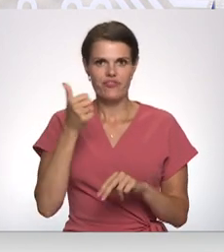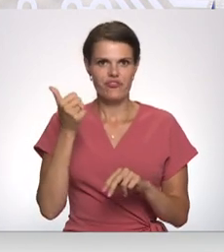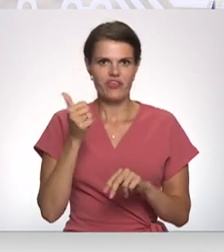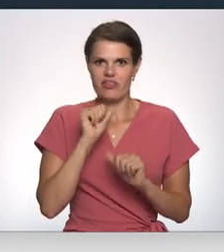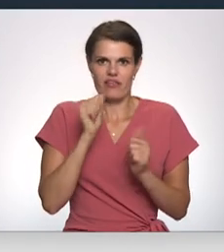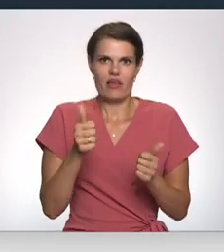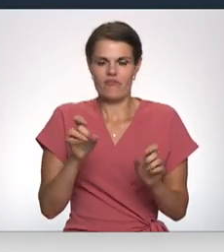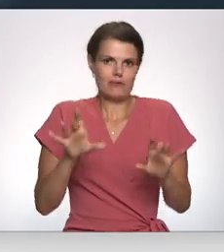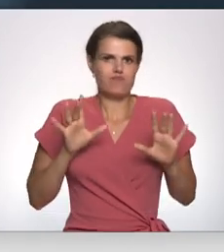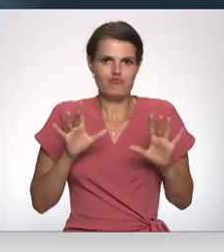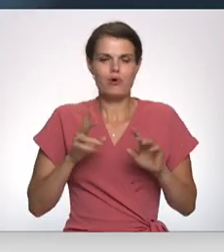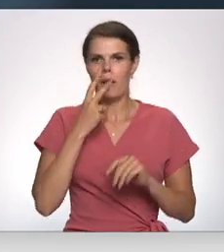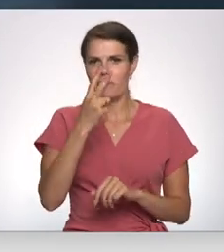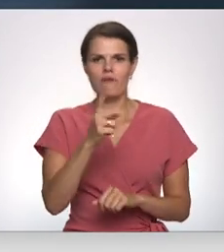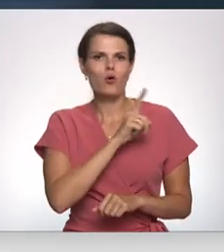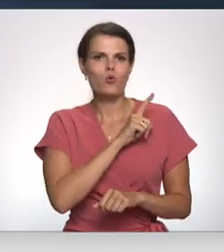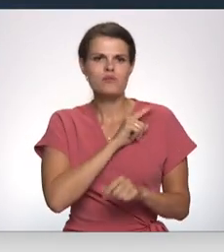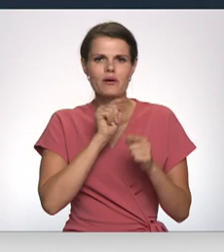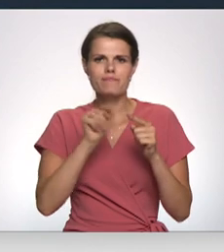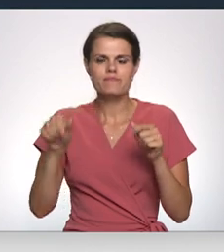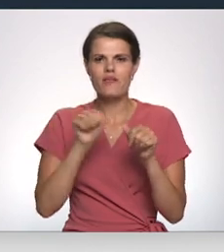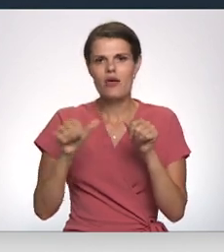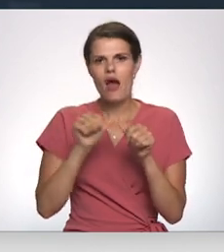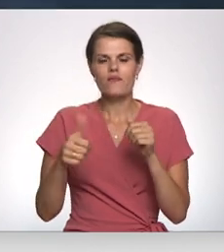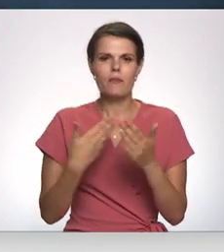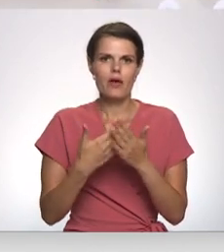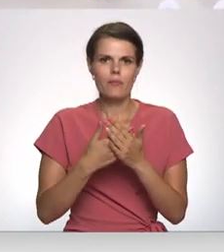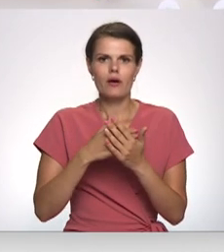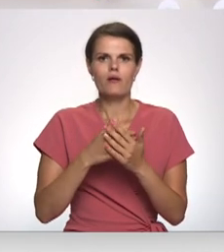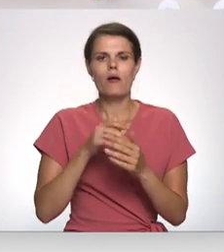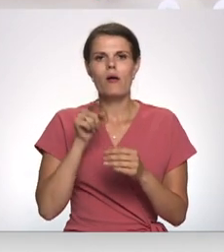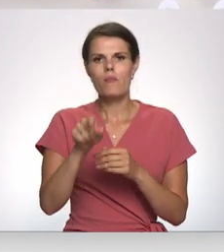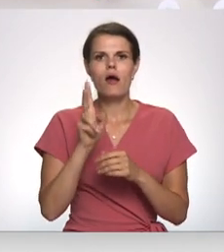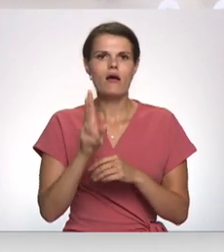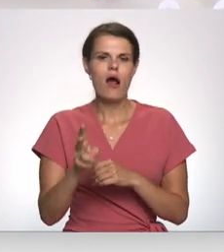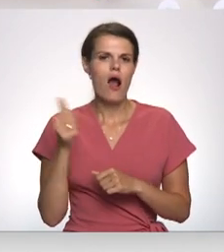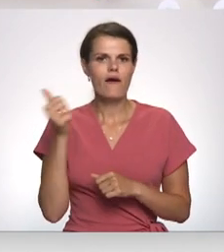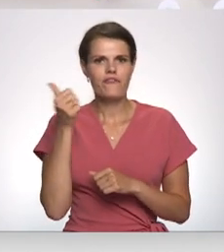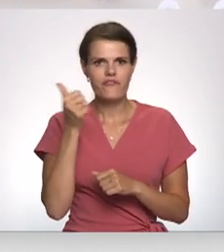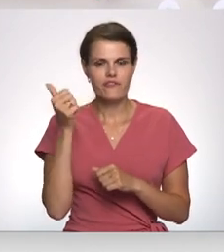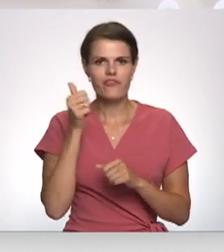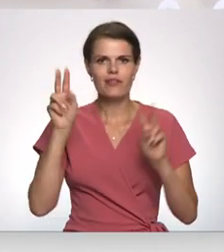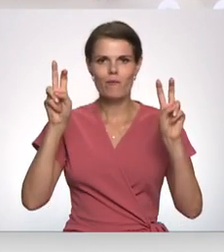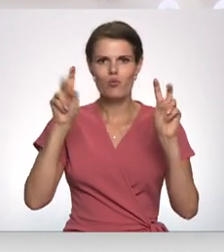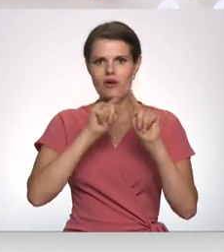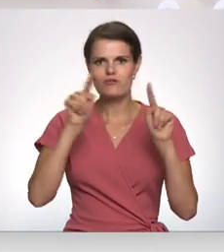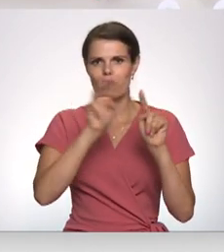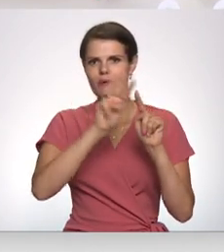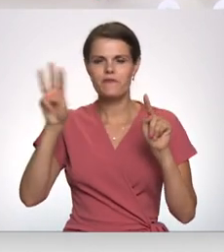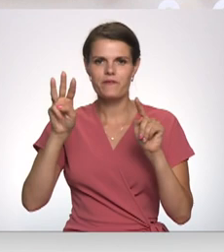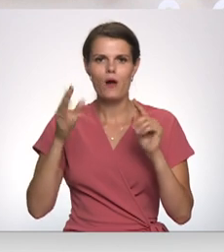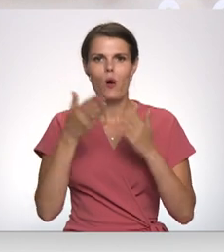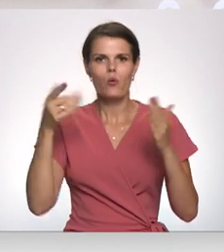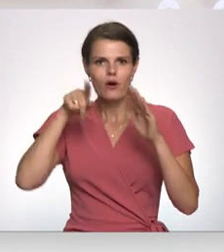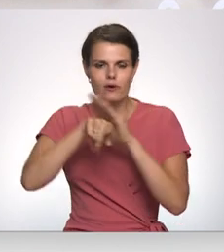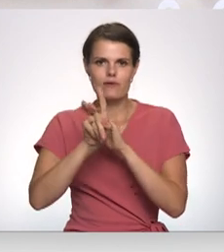to nespēja. Pievērst uzmanību tādām niansēm, kā domēni, kā viņi ir apsaukti šajās saitēs, uz kurām mani